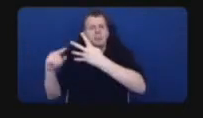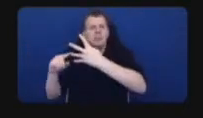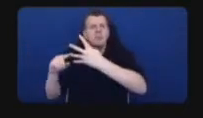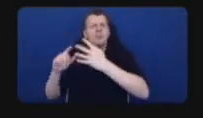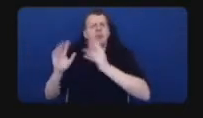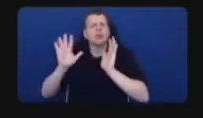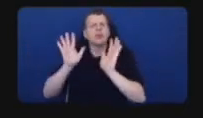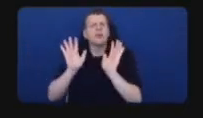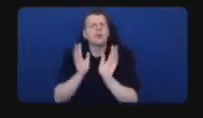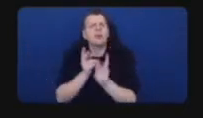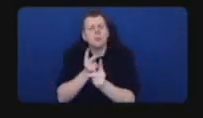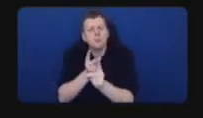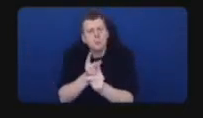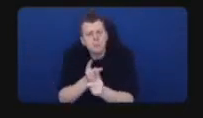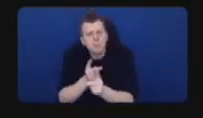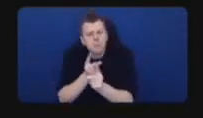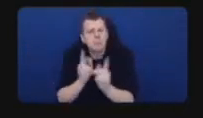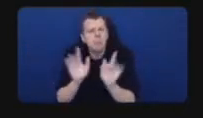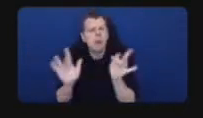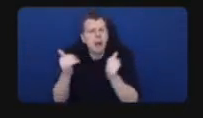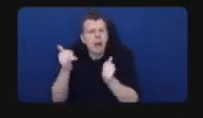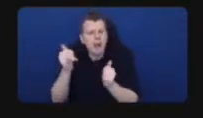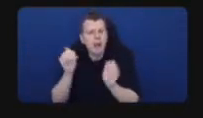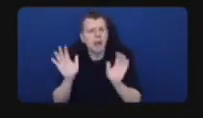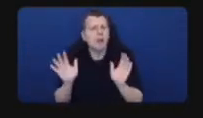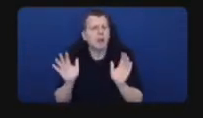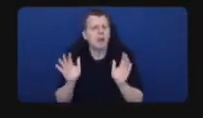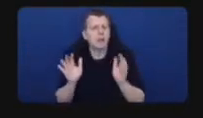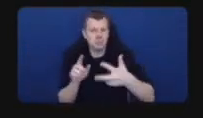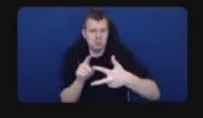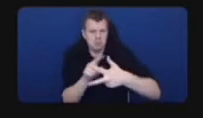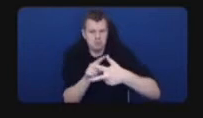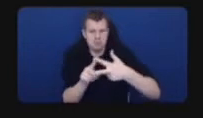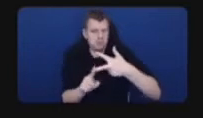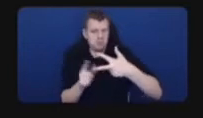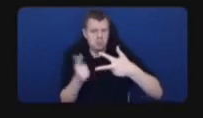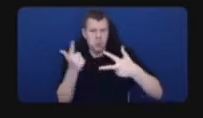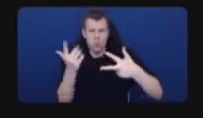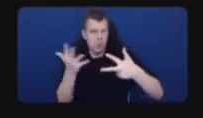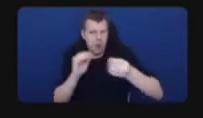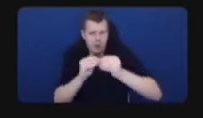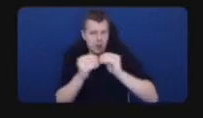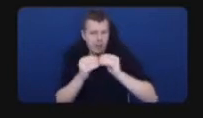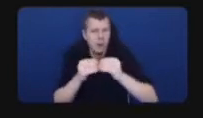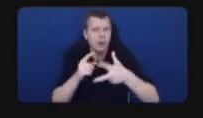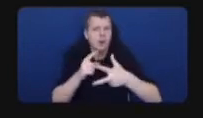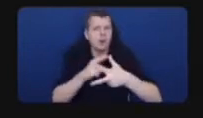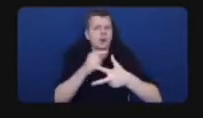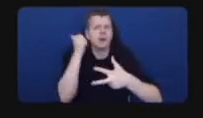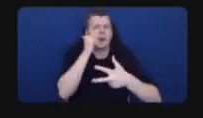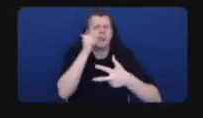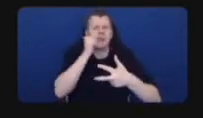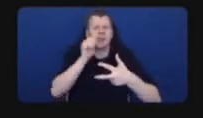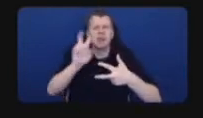说到是口罩注意事项，你看可以看左边有当中两个指标一定要达